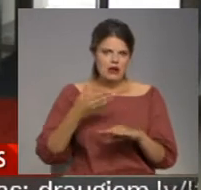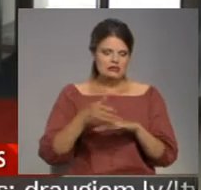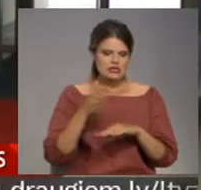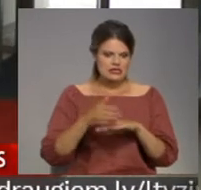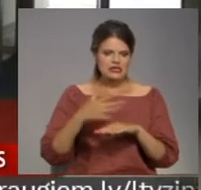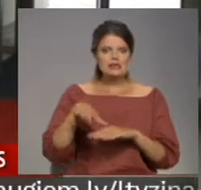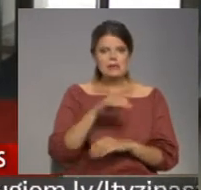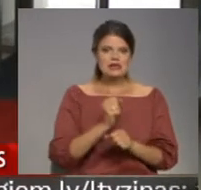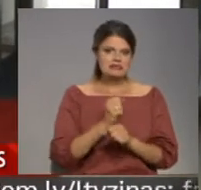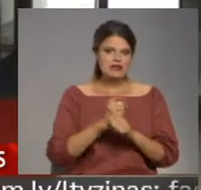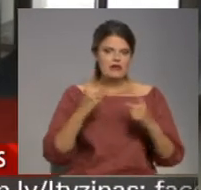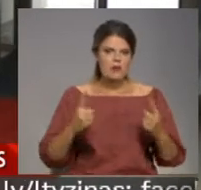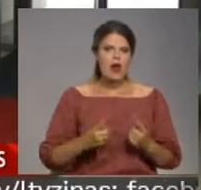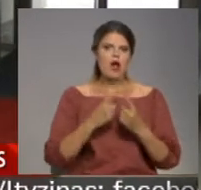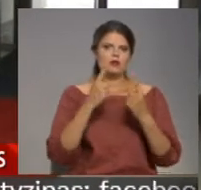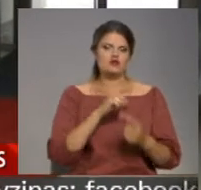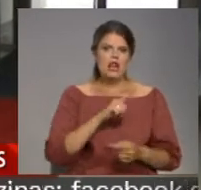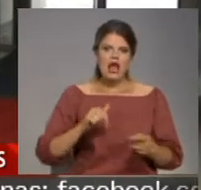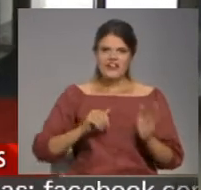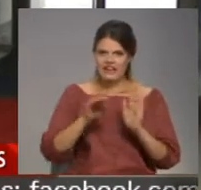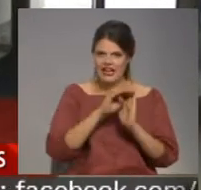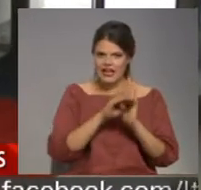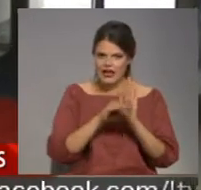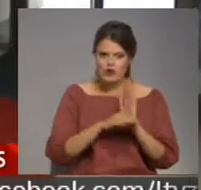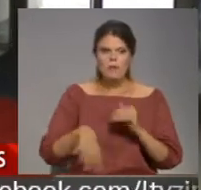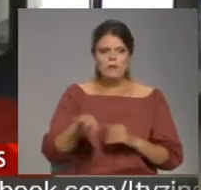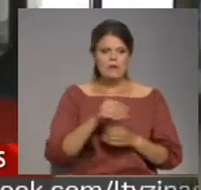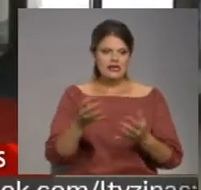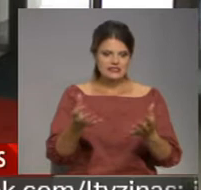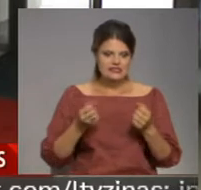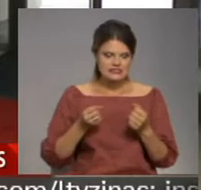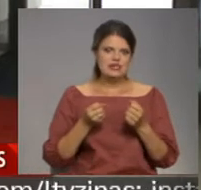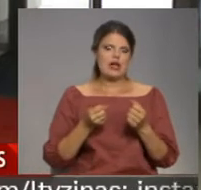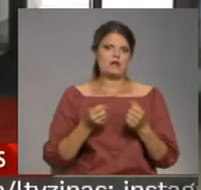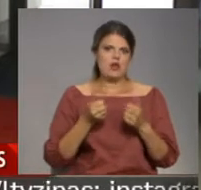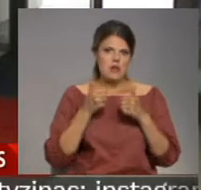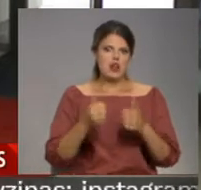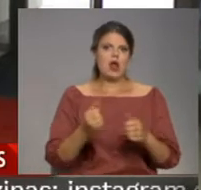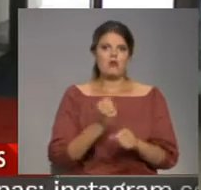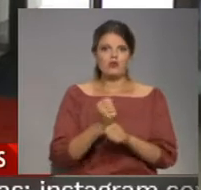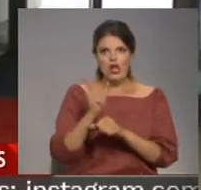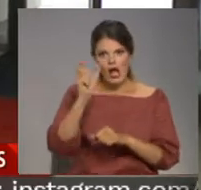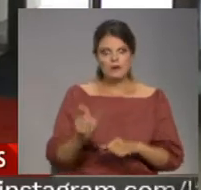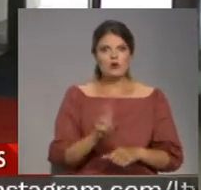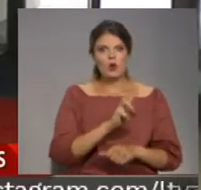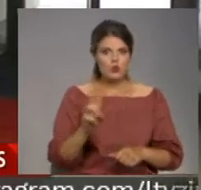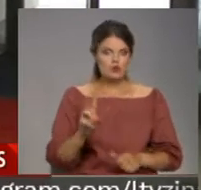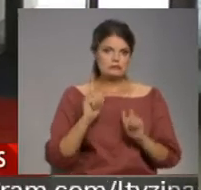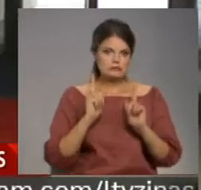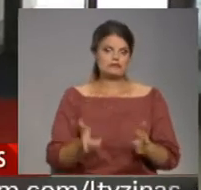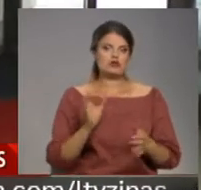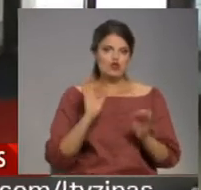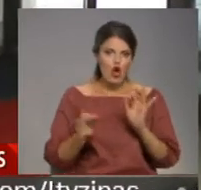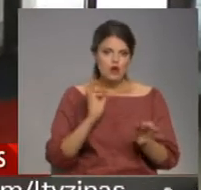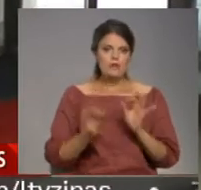attiecīgi atbilstoši Latvijas likumdošanai, un mēs saņemam potenciāli labu darbinieku, kurš būtu gatavs